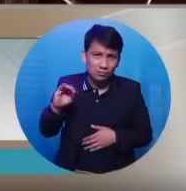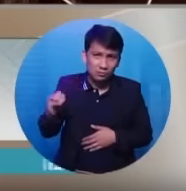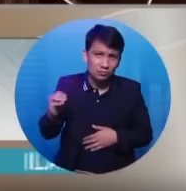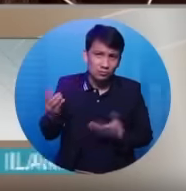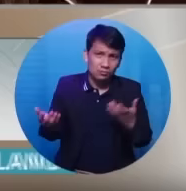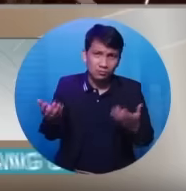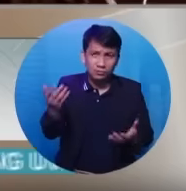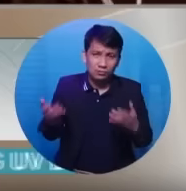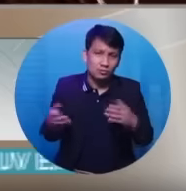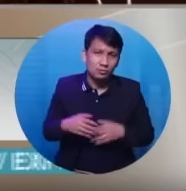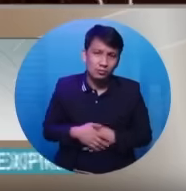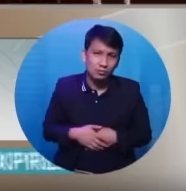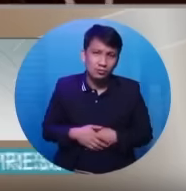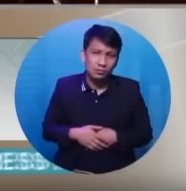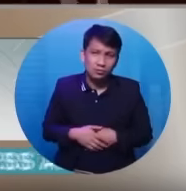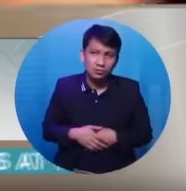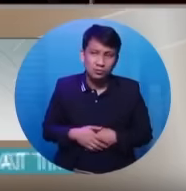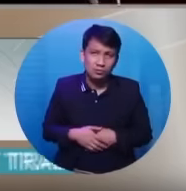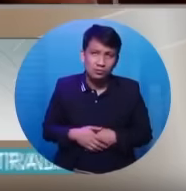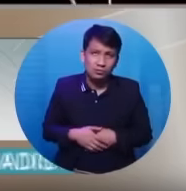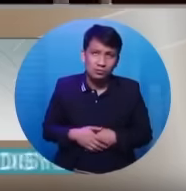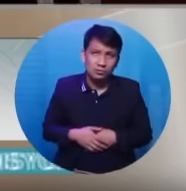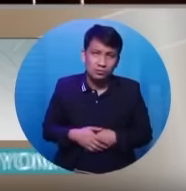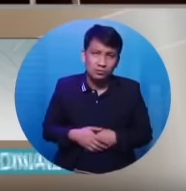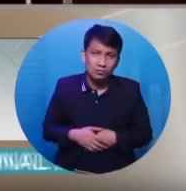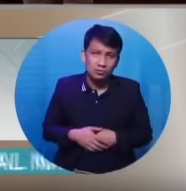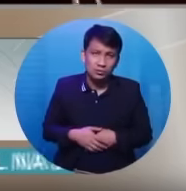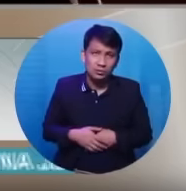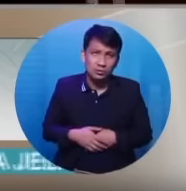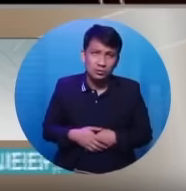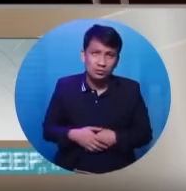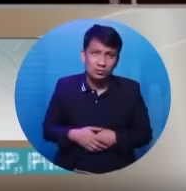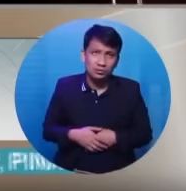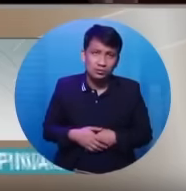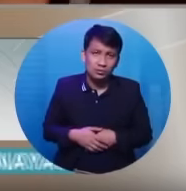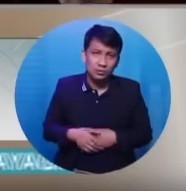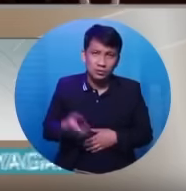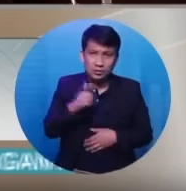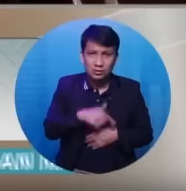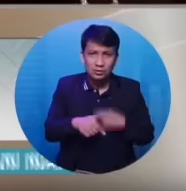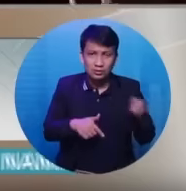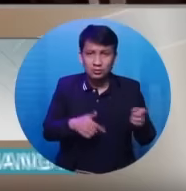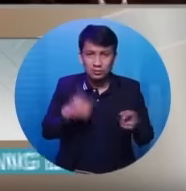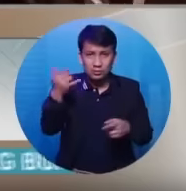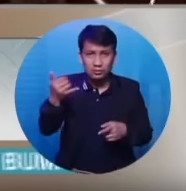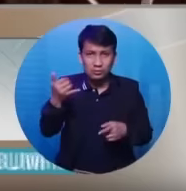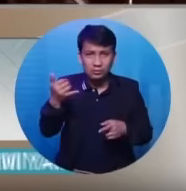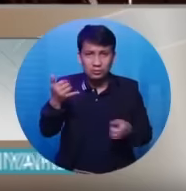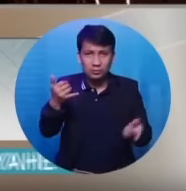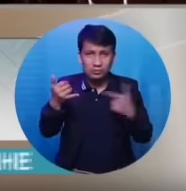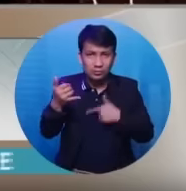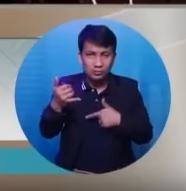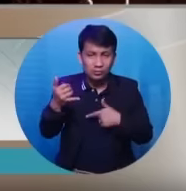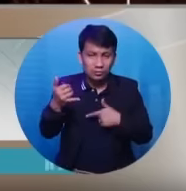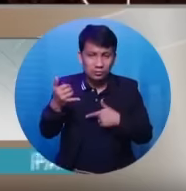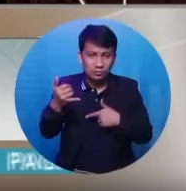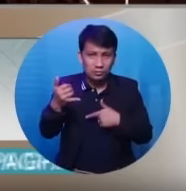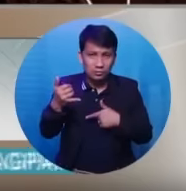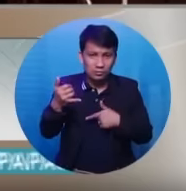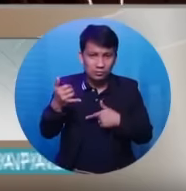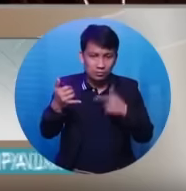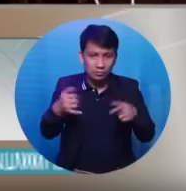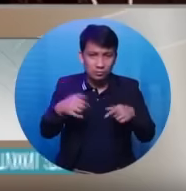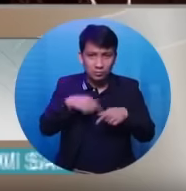least, di ba? Sir, ito naman kinuha yun eh. Sir, titigil sa harap ng bahay namin at hindi nakatutok sa kanya yun. Nakatutok sa pinto namin, ito happen